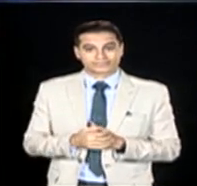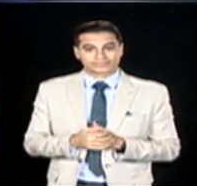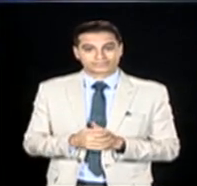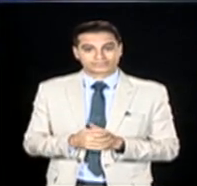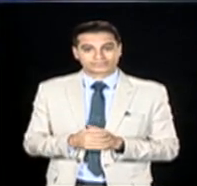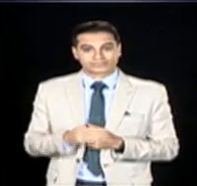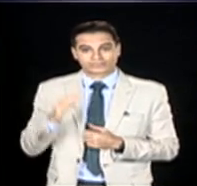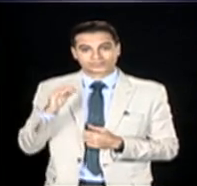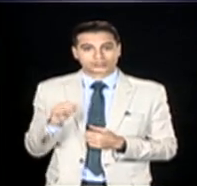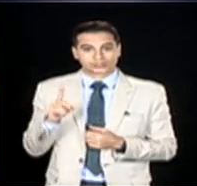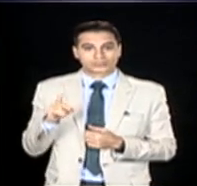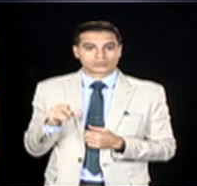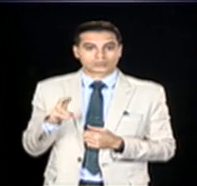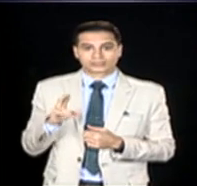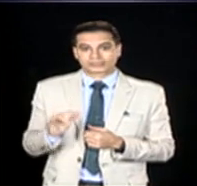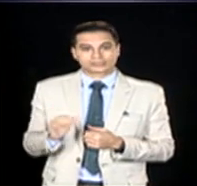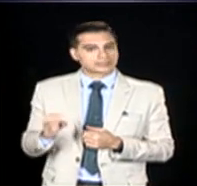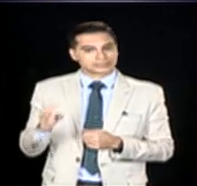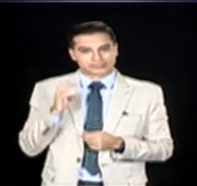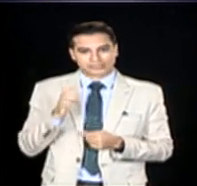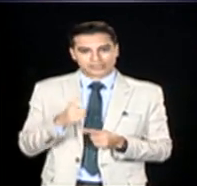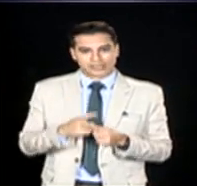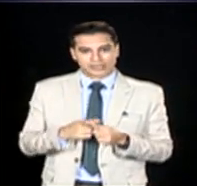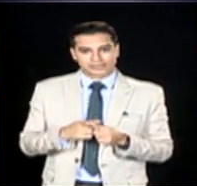يوسف جيبوتي. جيبوتي